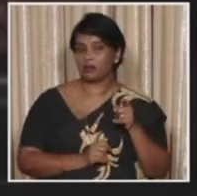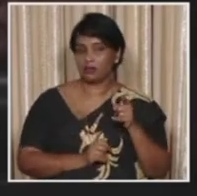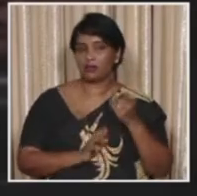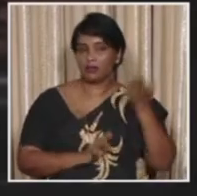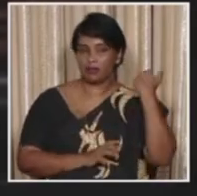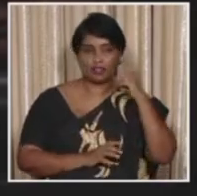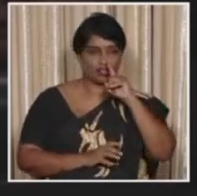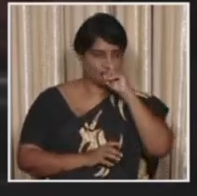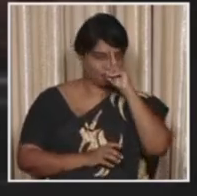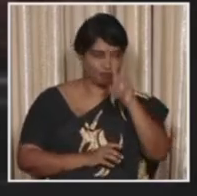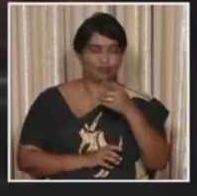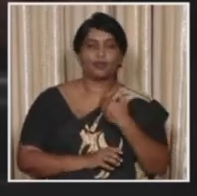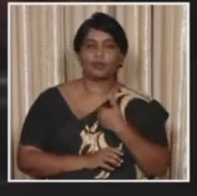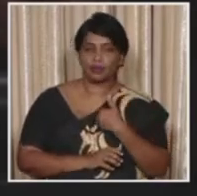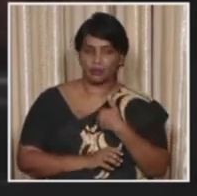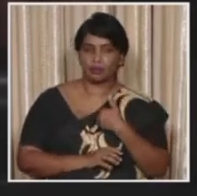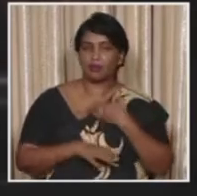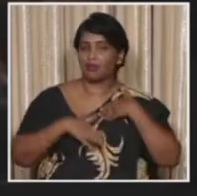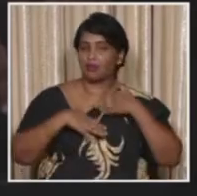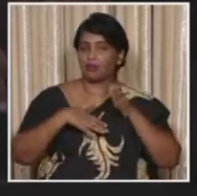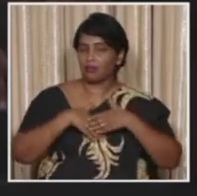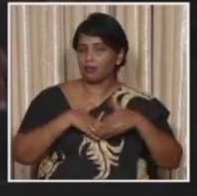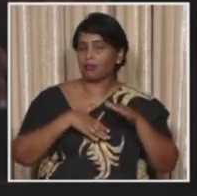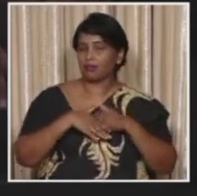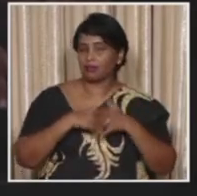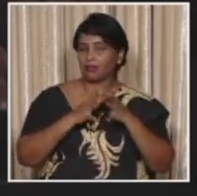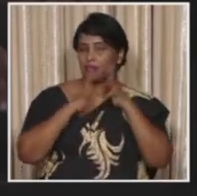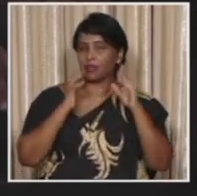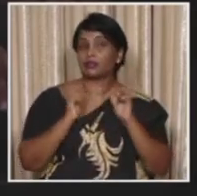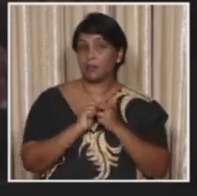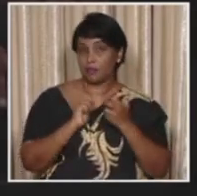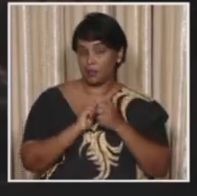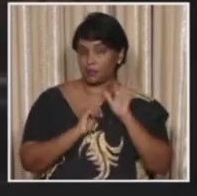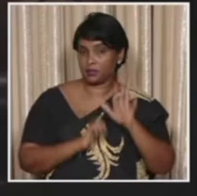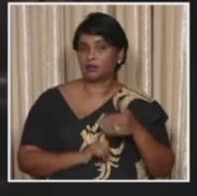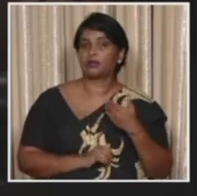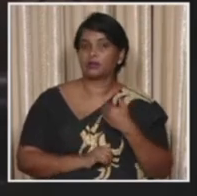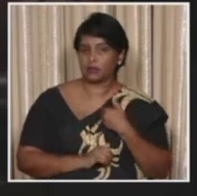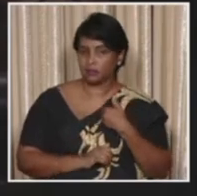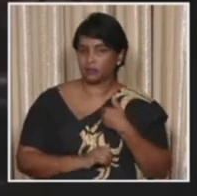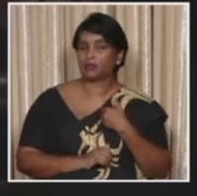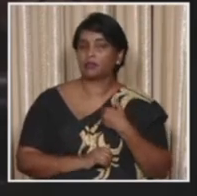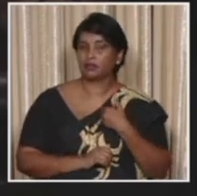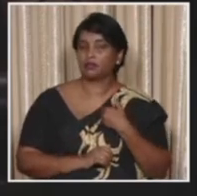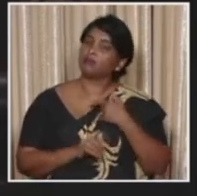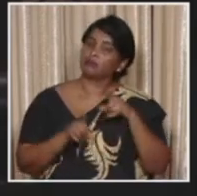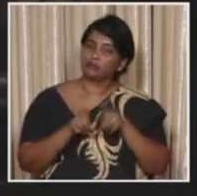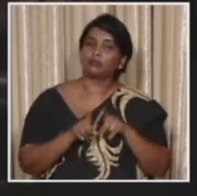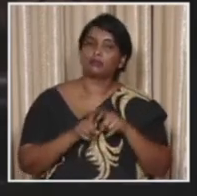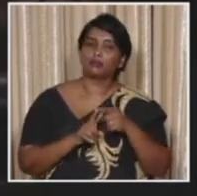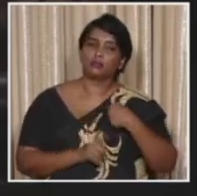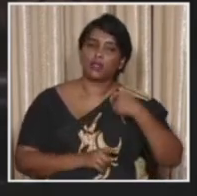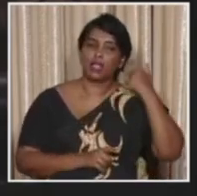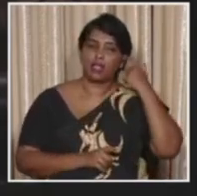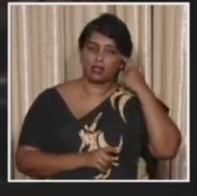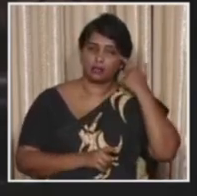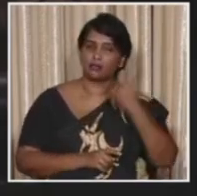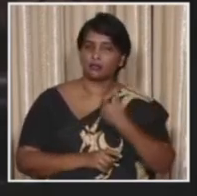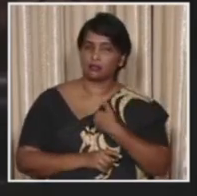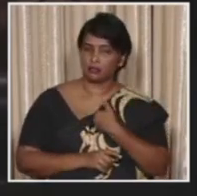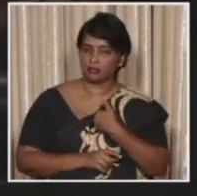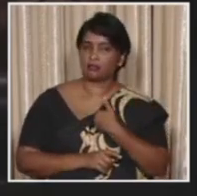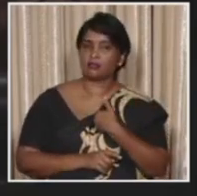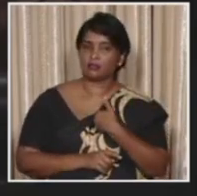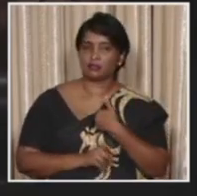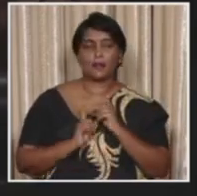sahiti, abih bunuh dunia, besar barapatul perasaan tu, no. Tapi eva, eh, hamu eh, manghitua, bagi